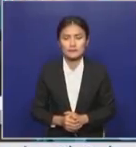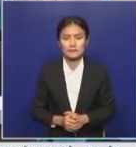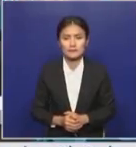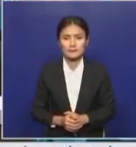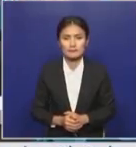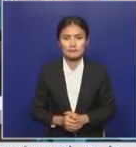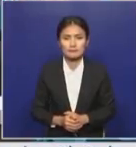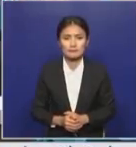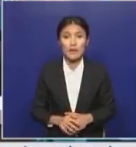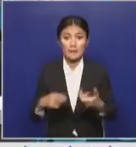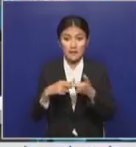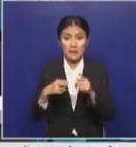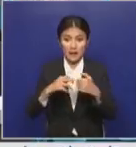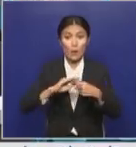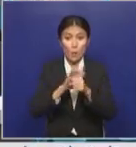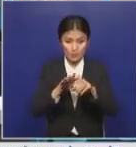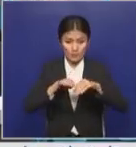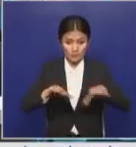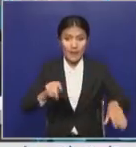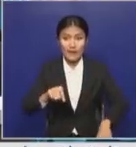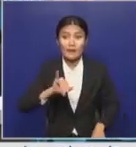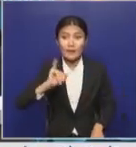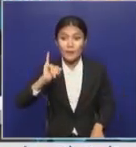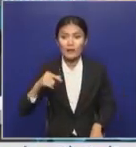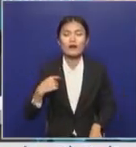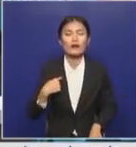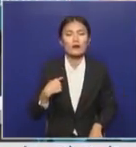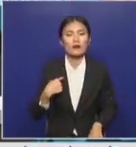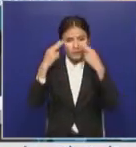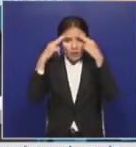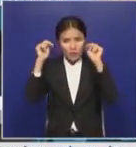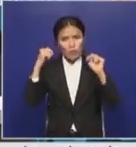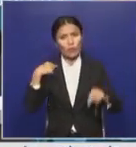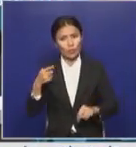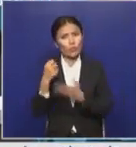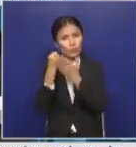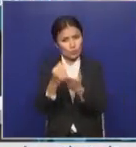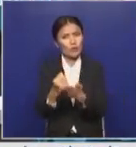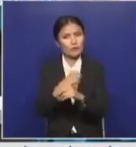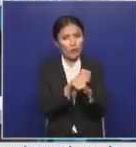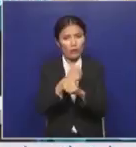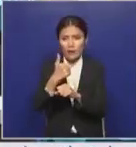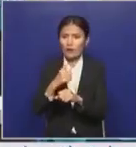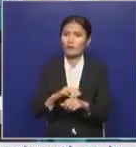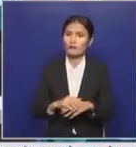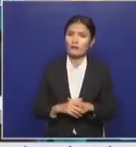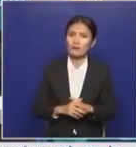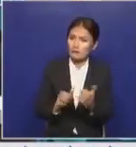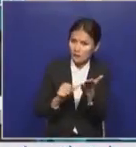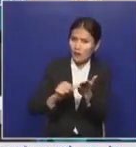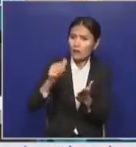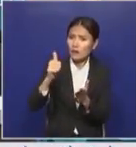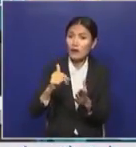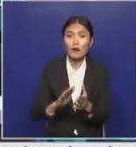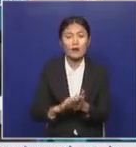มานานครับท่านนายกมีความสามารถบริหารประเทศควบคุมการระบาดไวรัสเข้าเว็บได้ดีลาดเส้นทางรอบขณะ